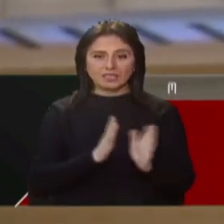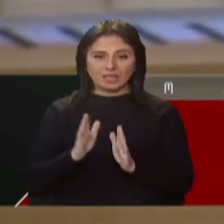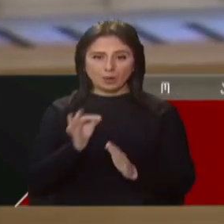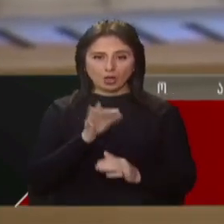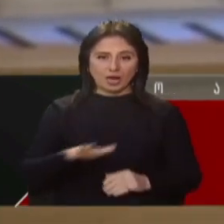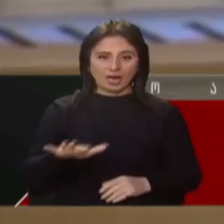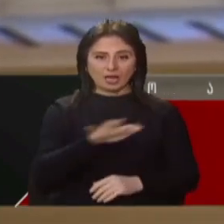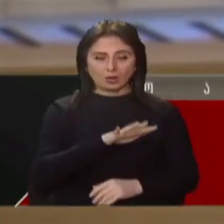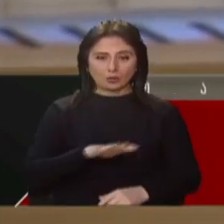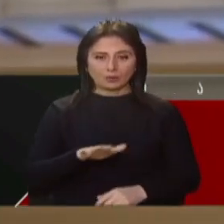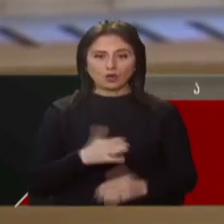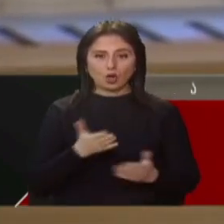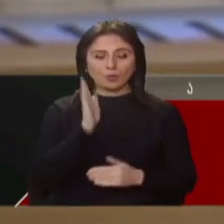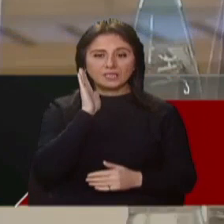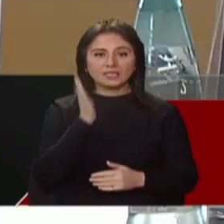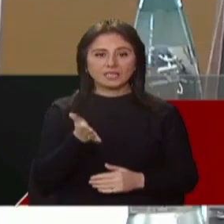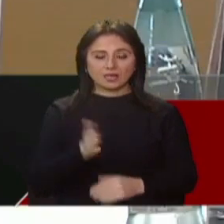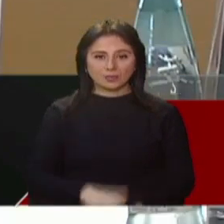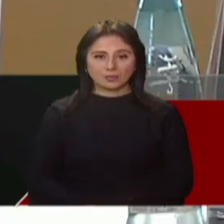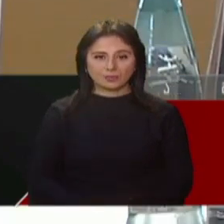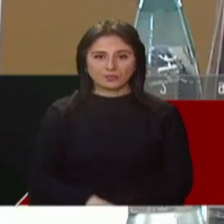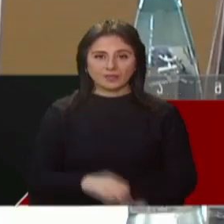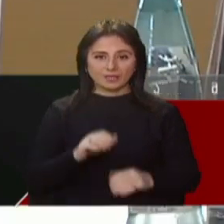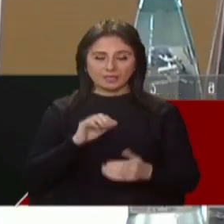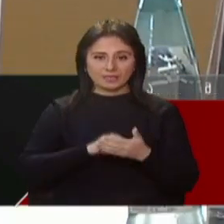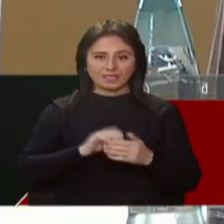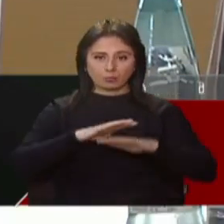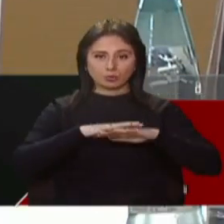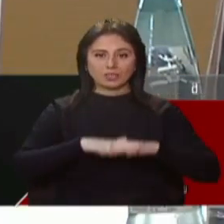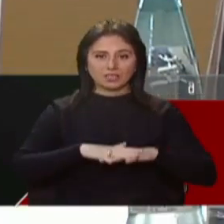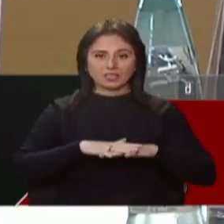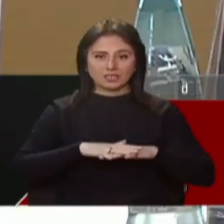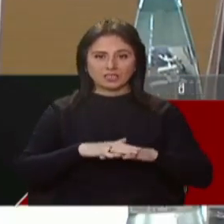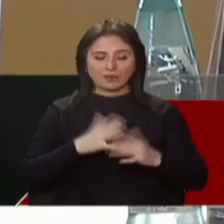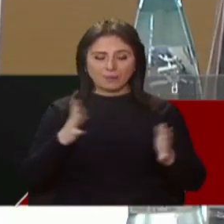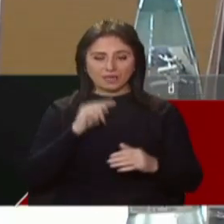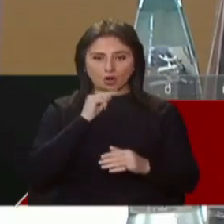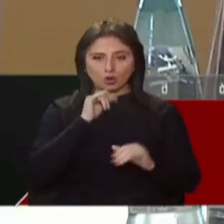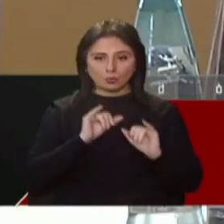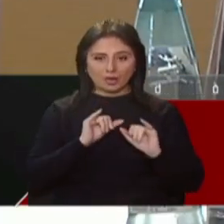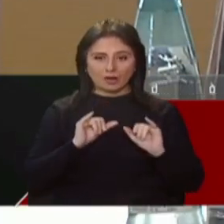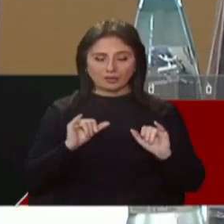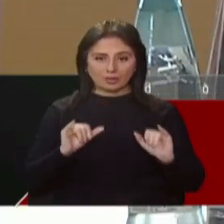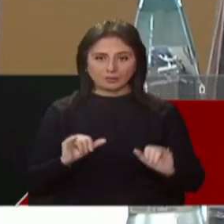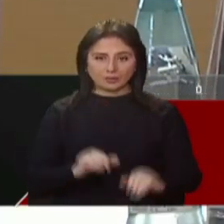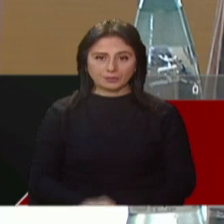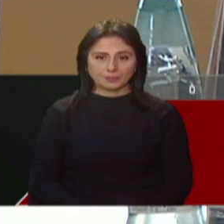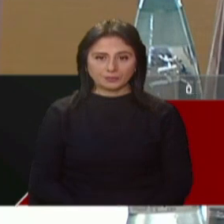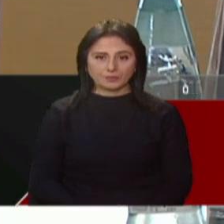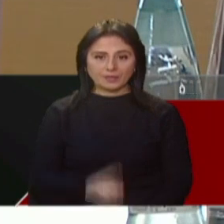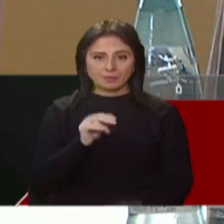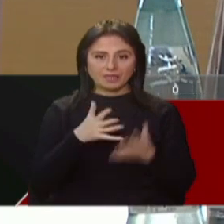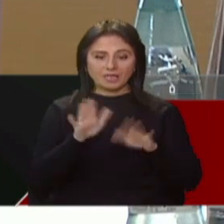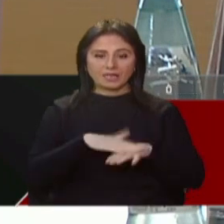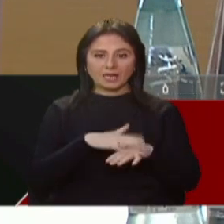რეგიონი, რომელიც იქნება საფუძველი მეტი ეკონომიკური განვითარების და